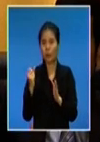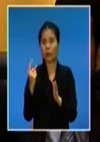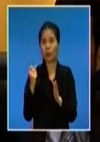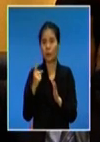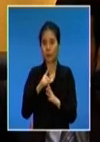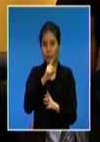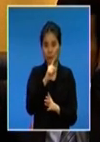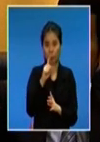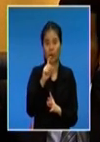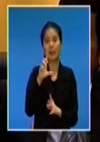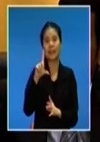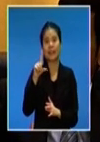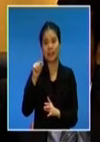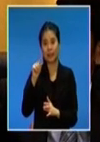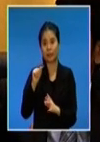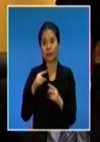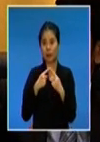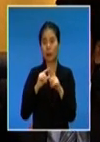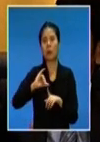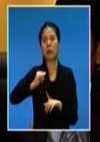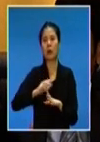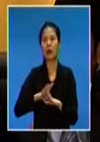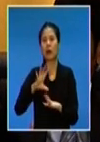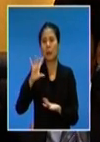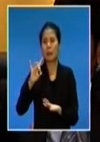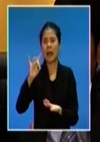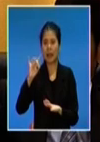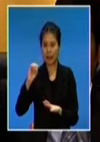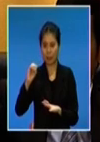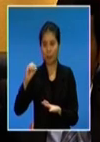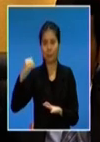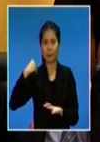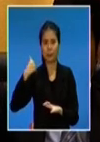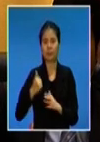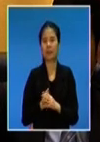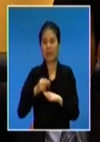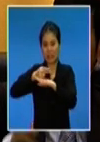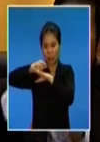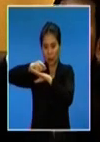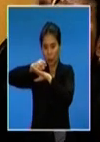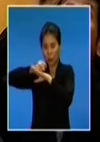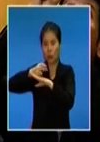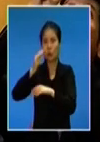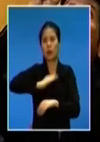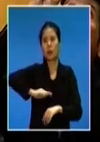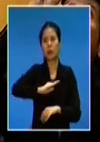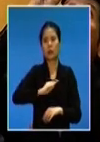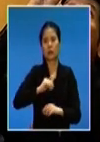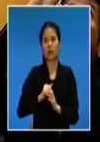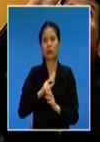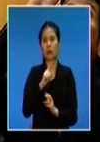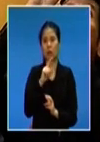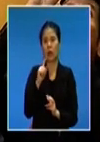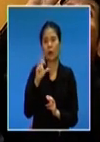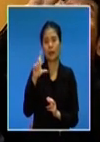นแต่ความเร็วบนนั้นน่ะ80นะครับคือกล้องที่เขาวางไว้ทุกคนเนี่ยไม่เกิน120